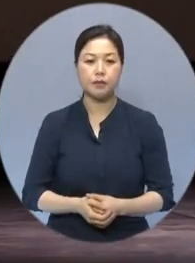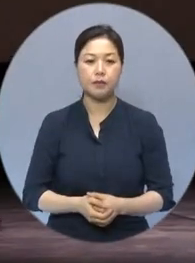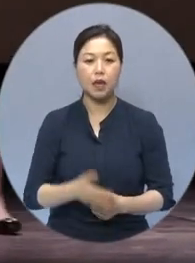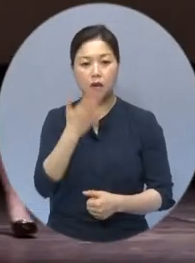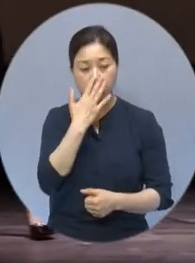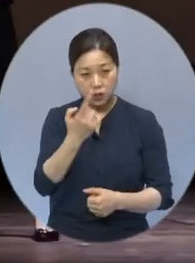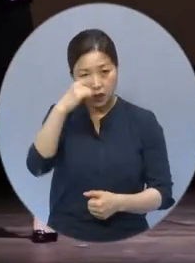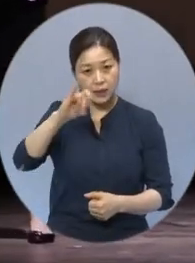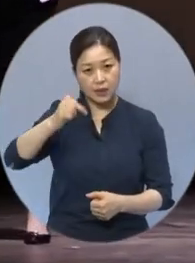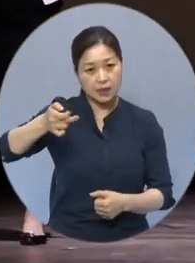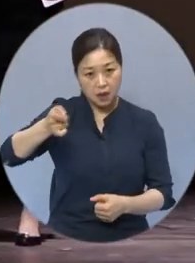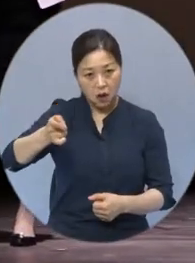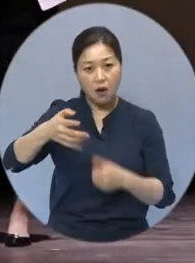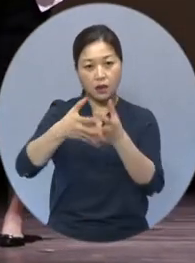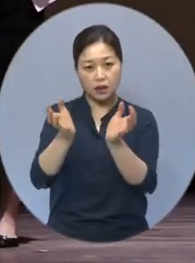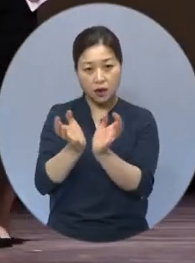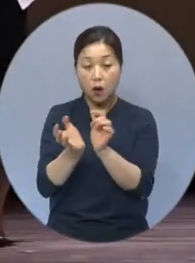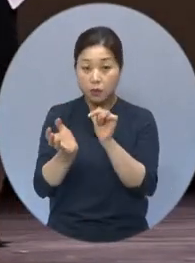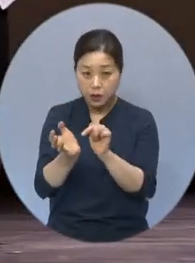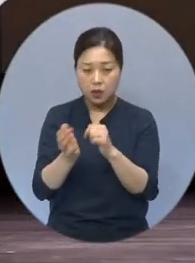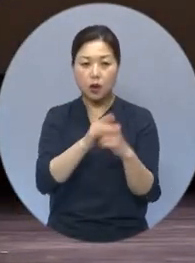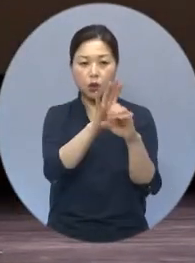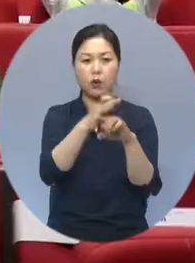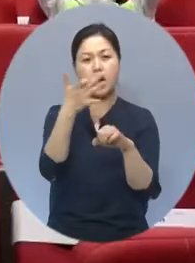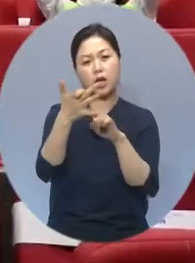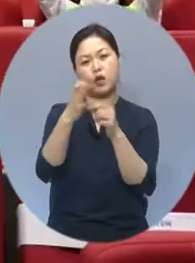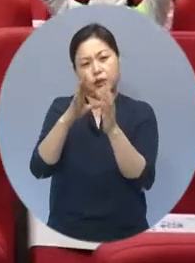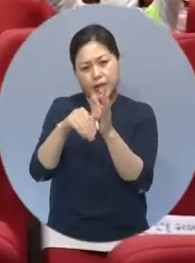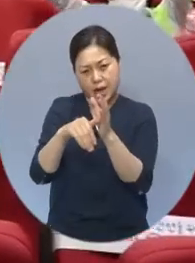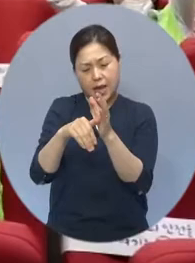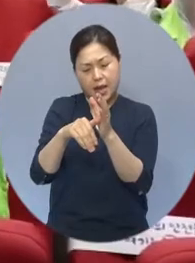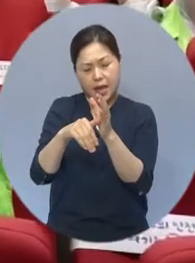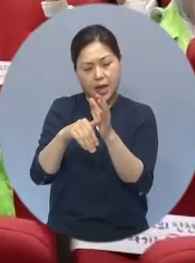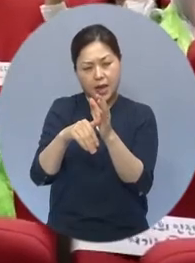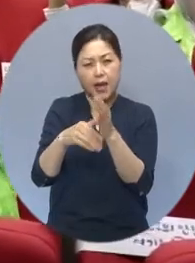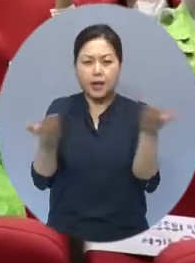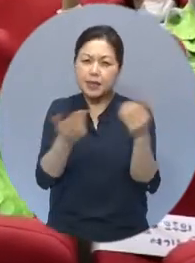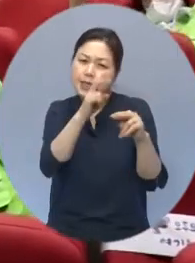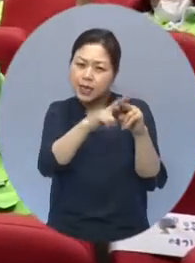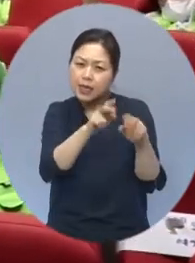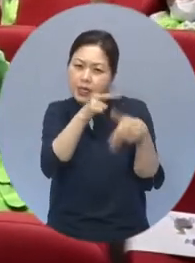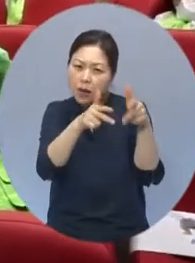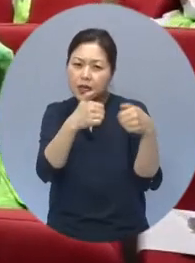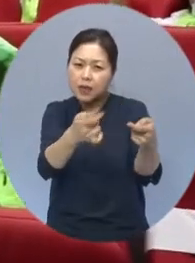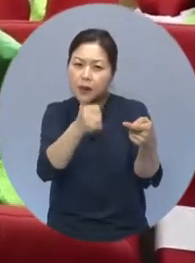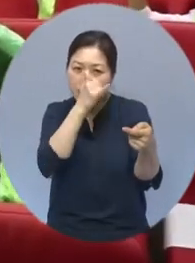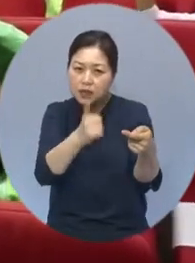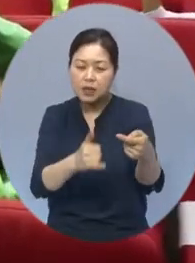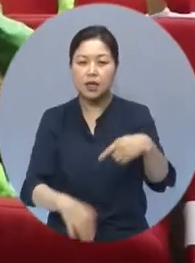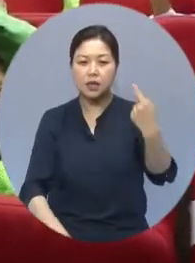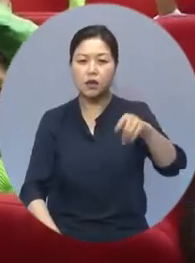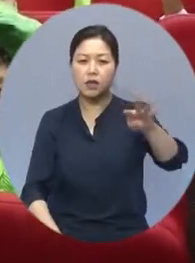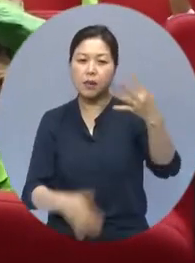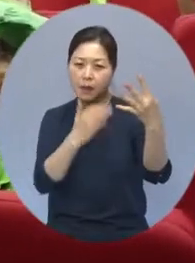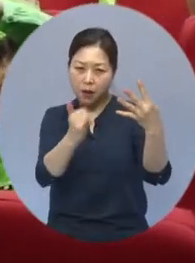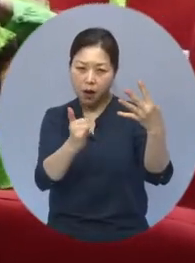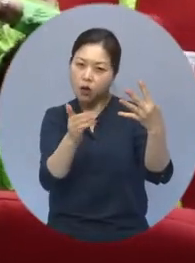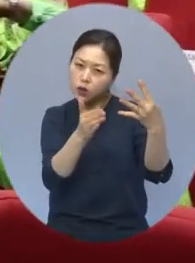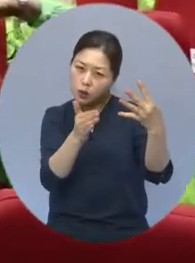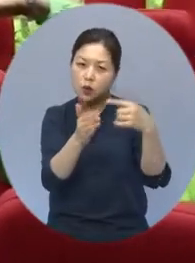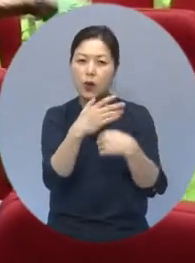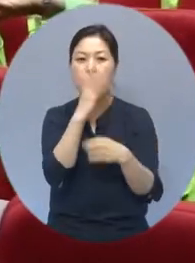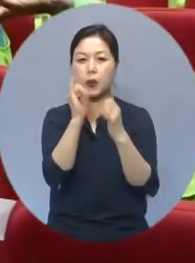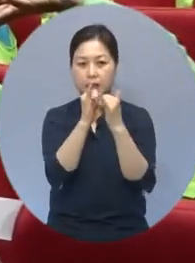순천시 시니어 클럽은 코로나19 시대를 맞아 현재 일자리 사업에 참여하고 있는 1,400여 명의